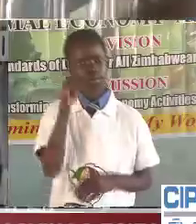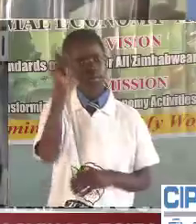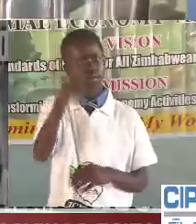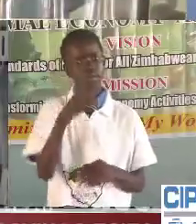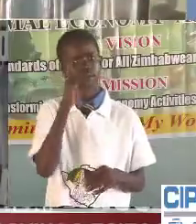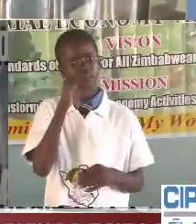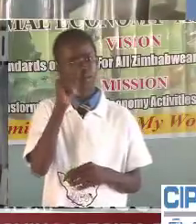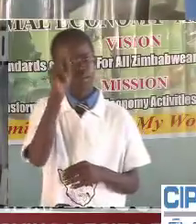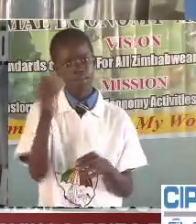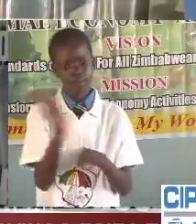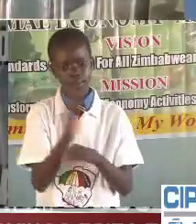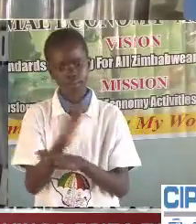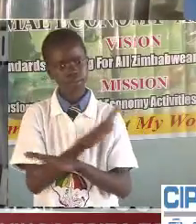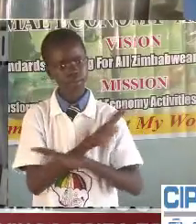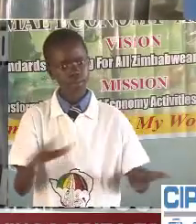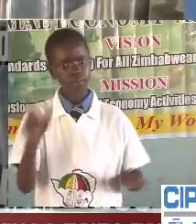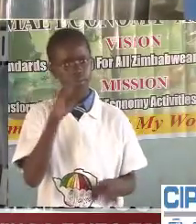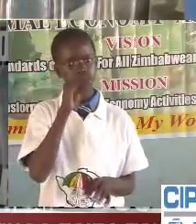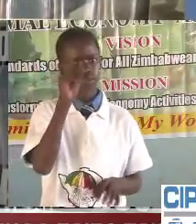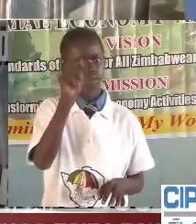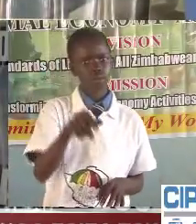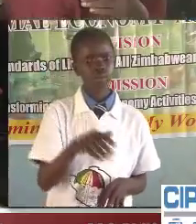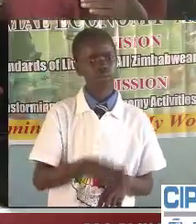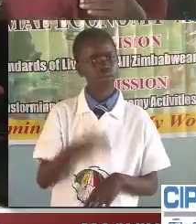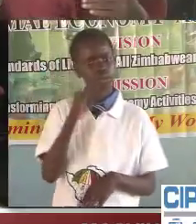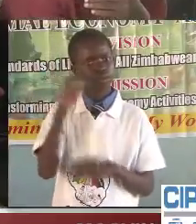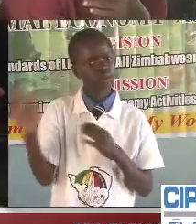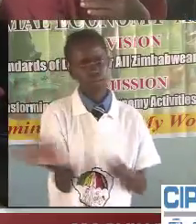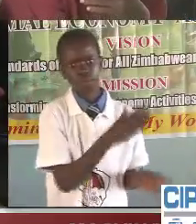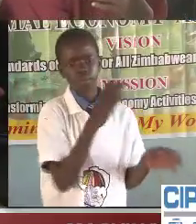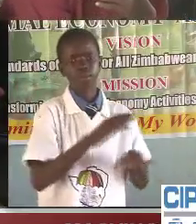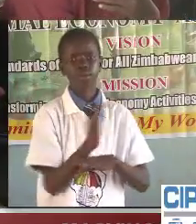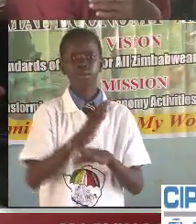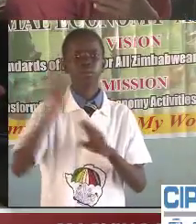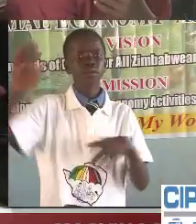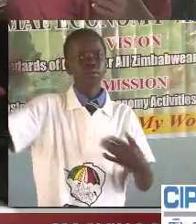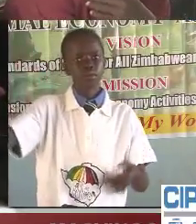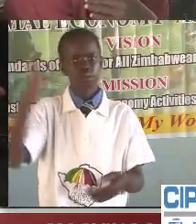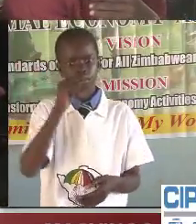Vachinzi havakwanisi kuti vatengese panzvimbo dzavari. Saka chokutanga